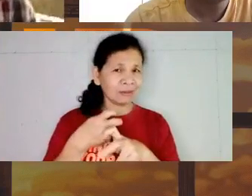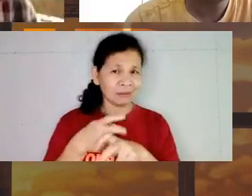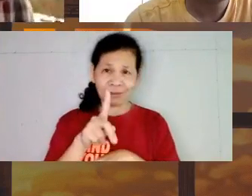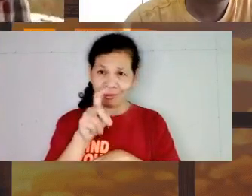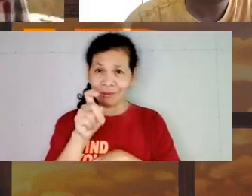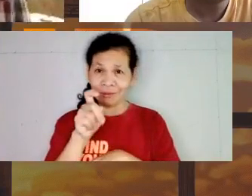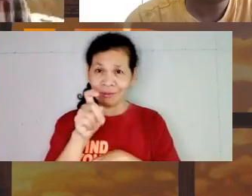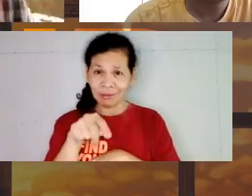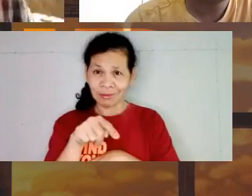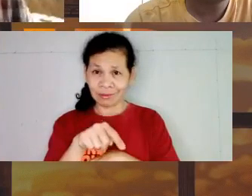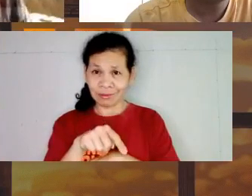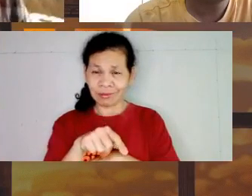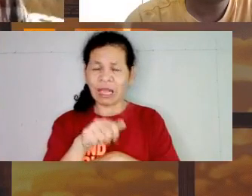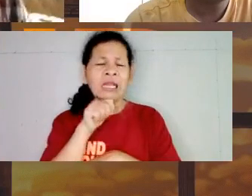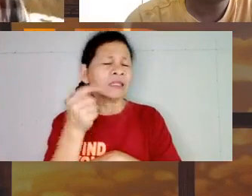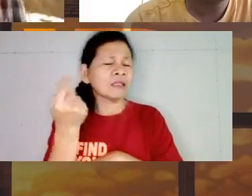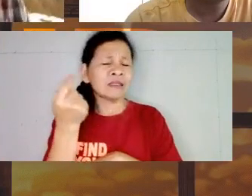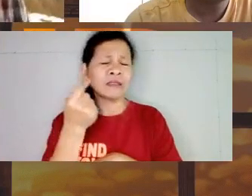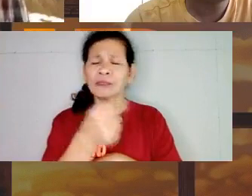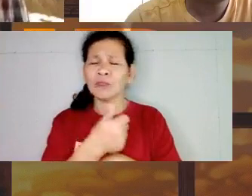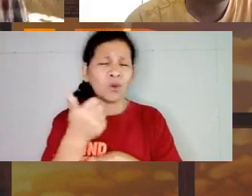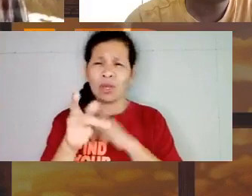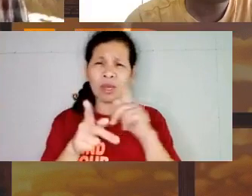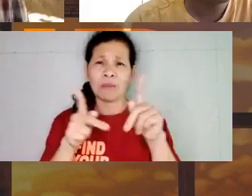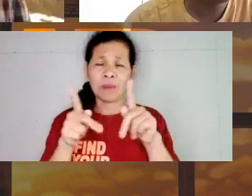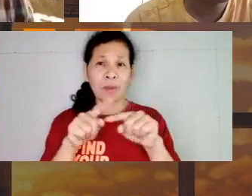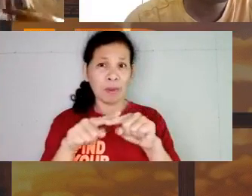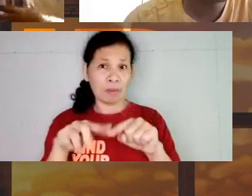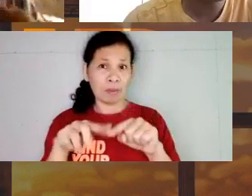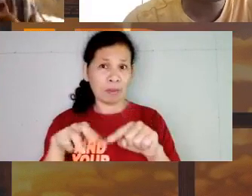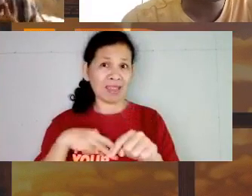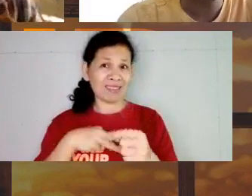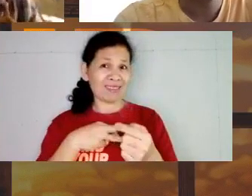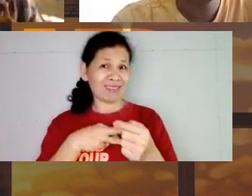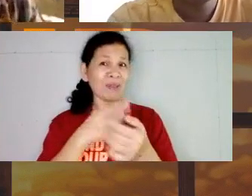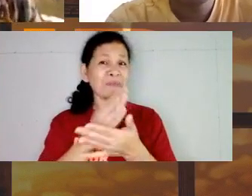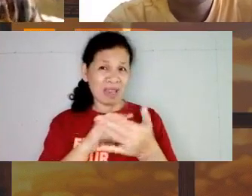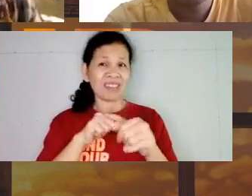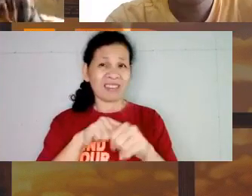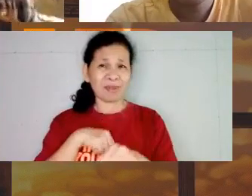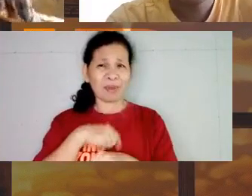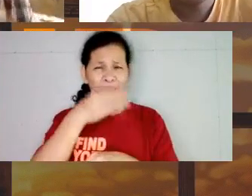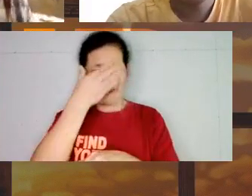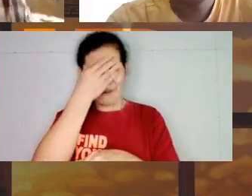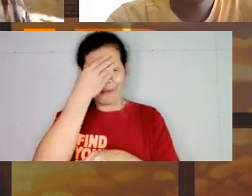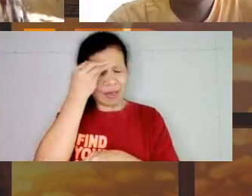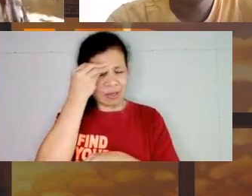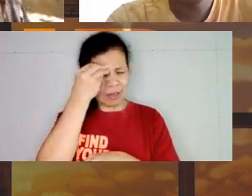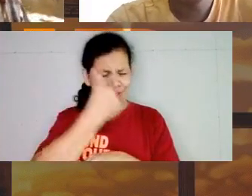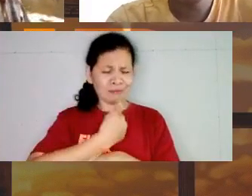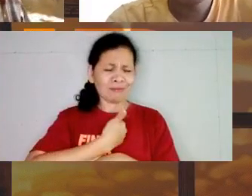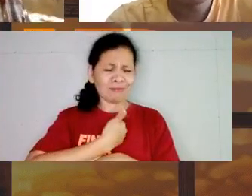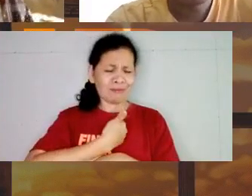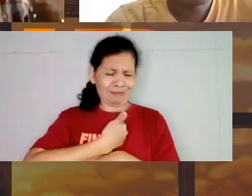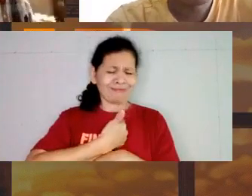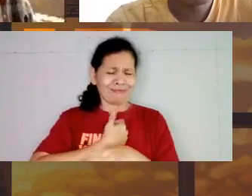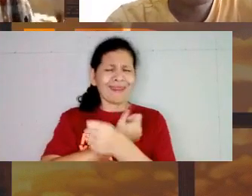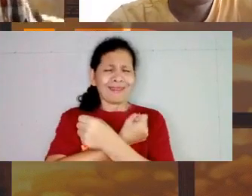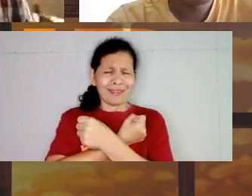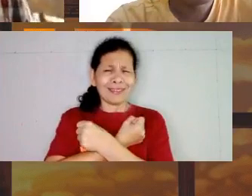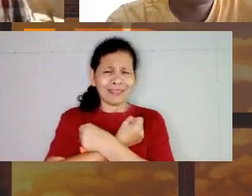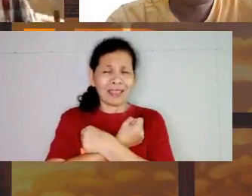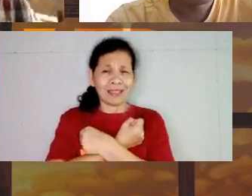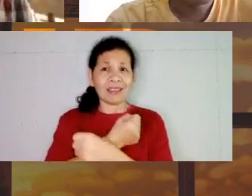At hindi lang kapwa ang mahalin natin. Minsan nakakalimutan natin, mahalin natin yung sarili natin. Nagmahal